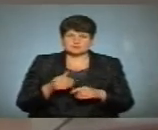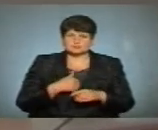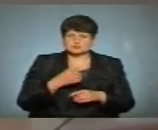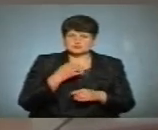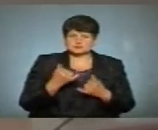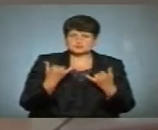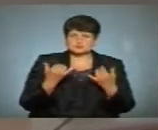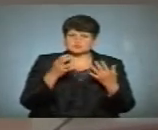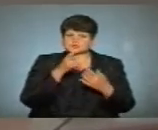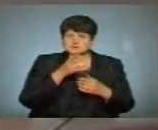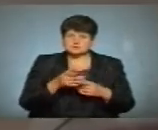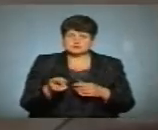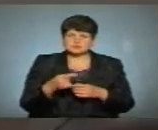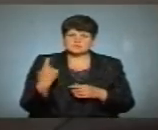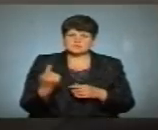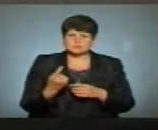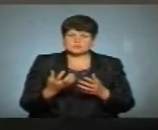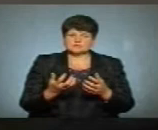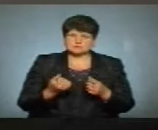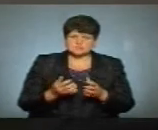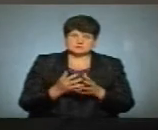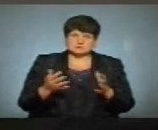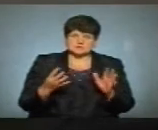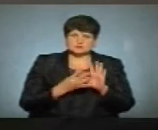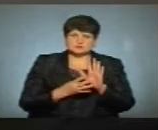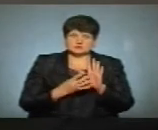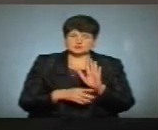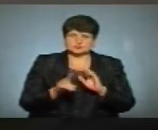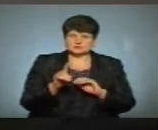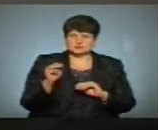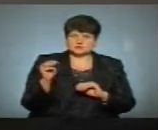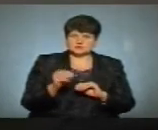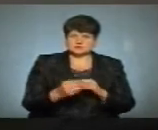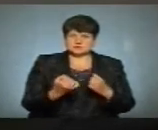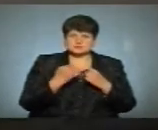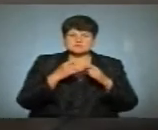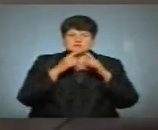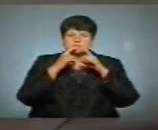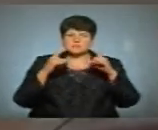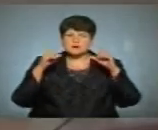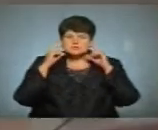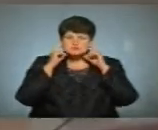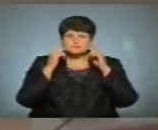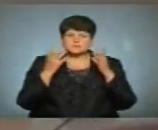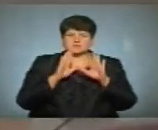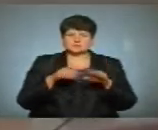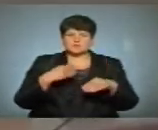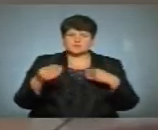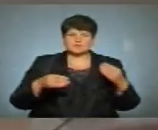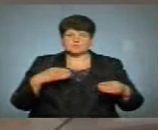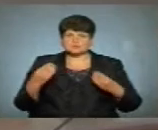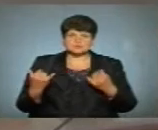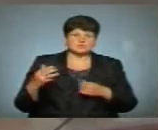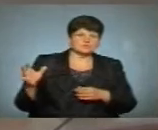на сьогоднішній час Тернопільська область отримала більше 91 тисячі захисних масок, які будуть роздані для